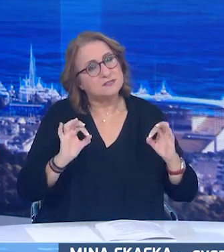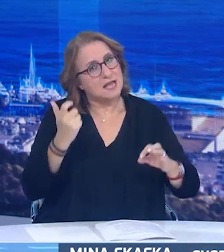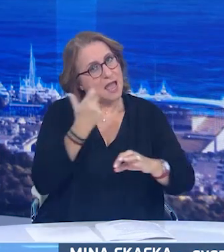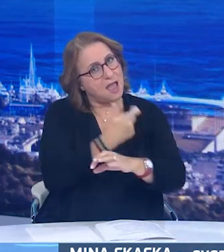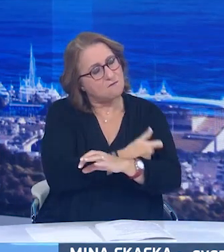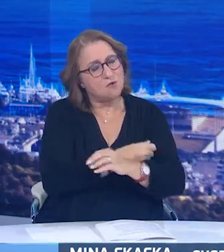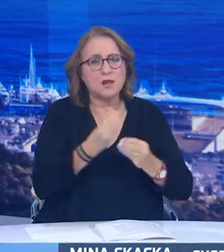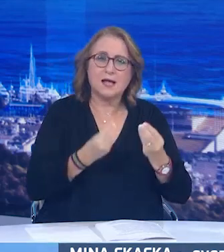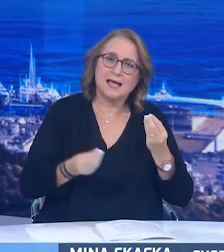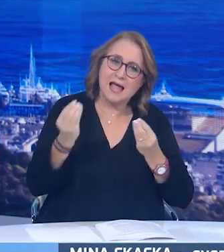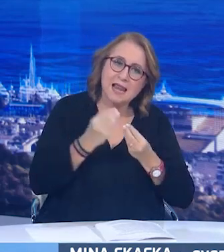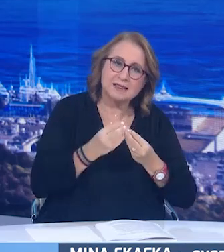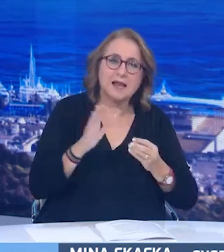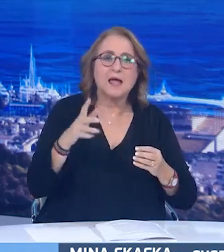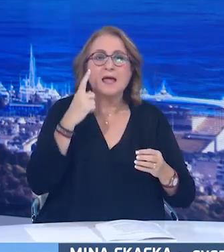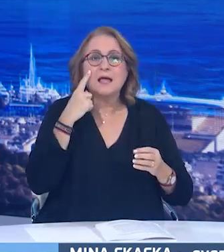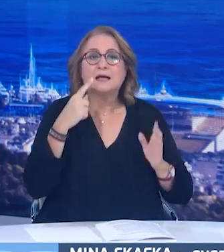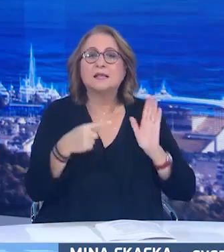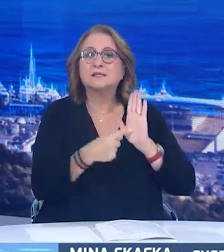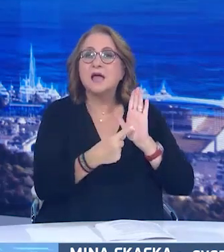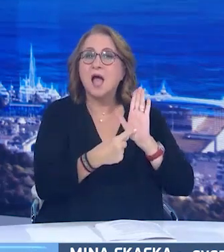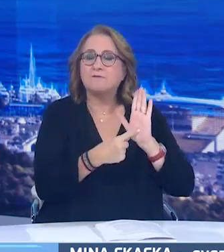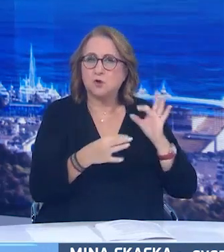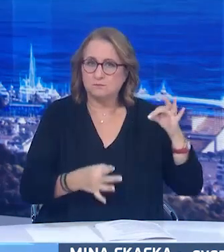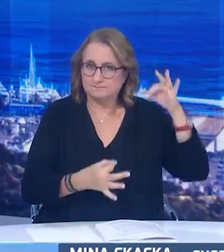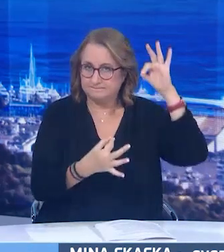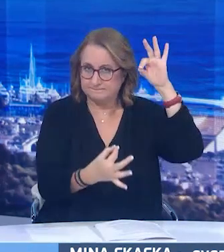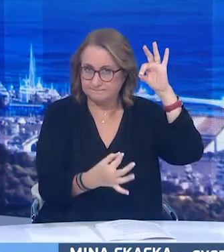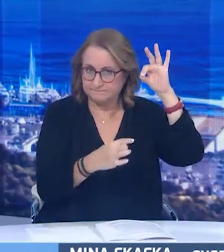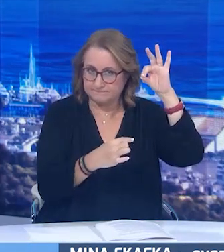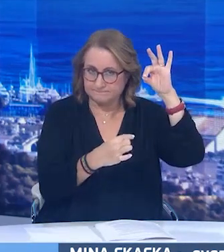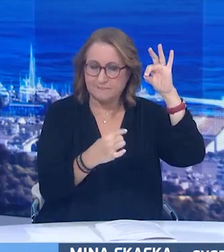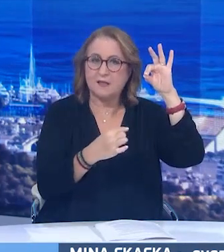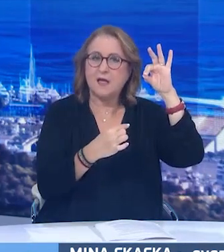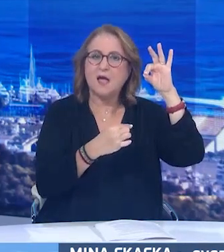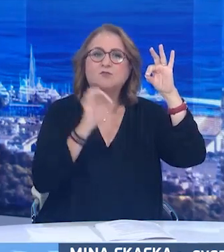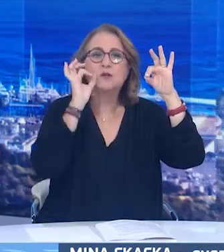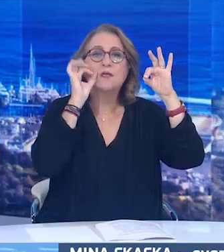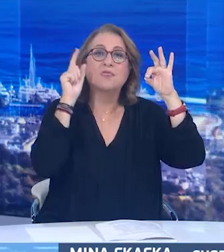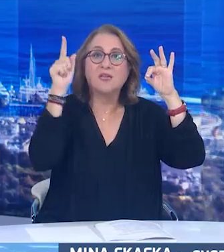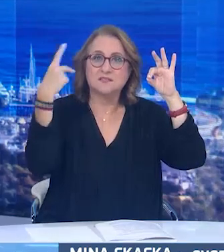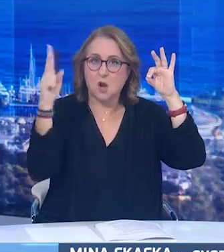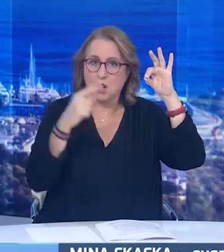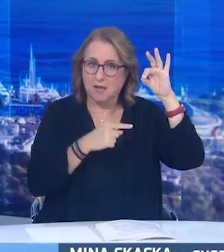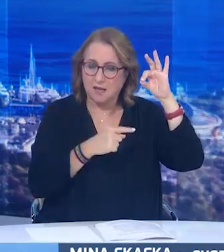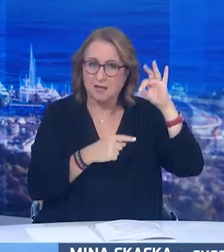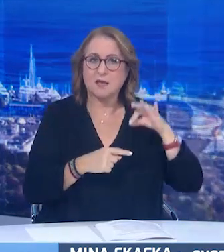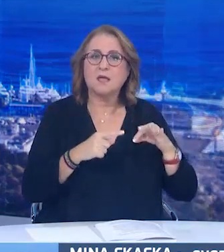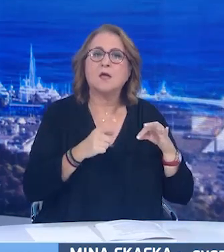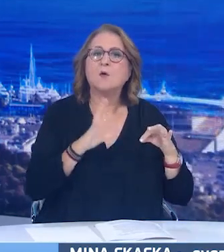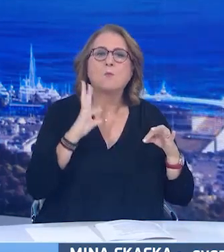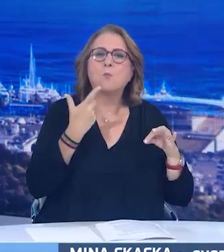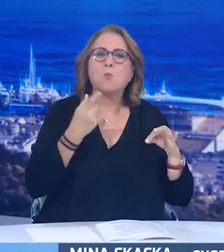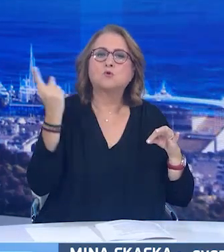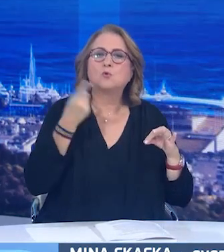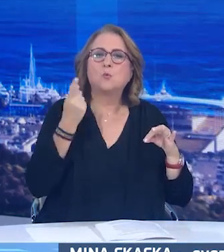αν μπορείτε να δείτε αυτό το γράφημα. Είναι από την Τέταρτη, από τη Θεσσαλονίκη δηλαδή. Πόσοι